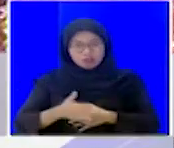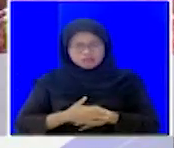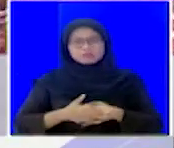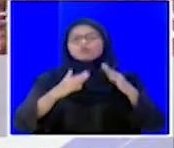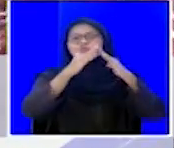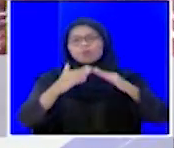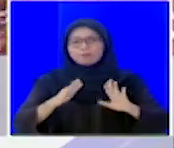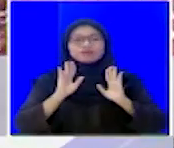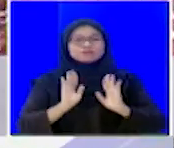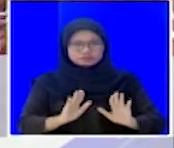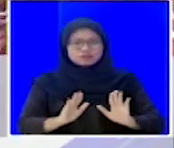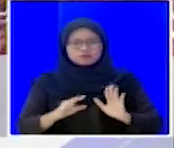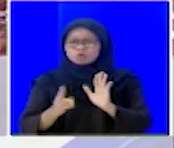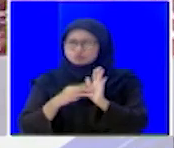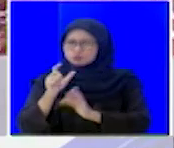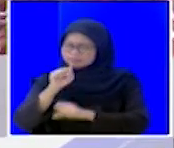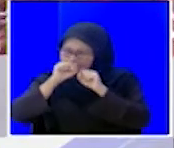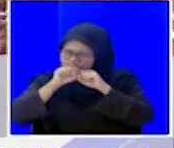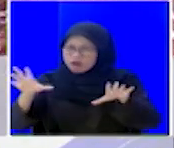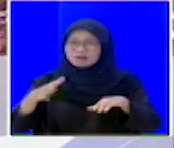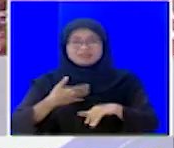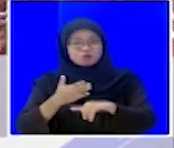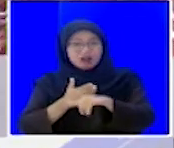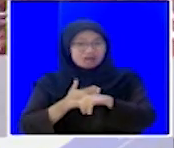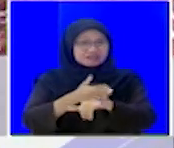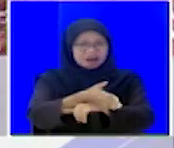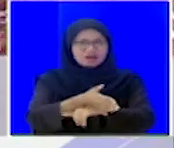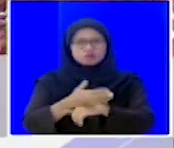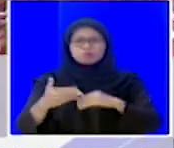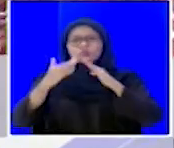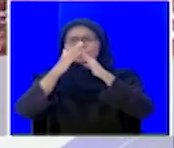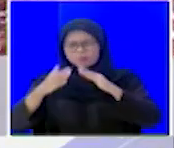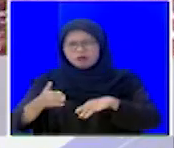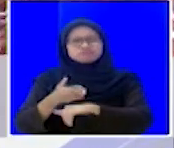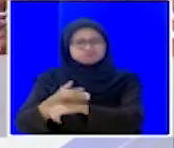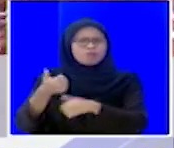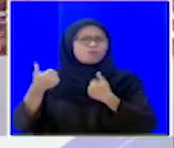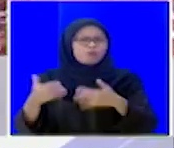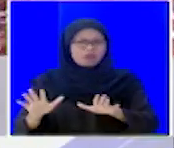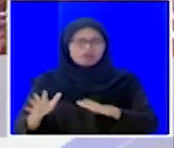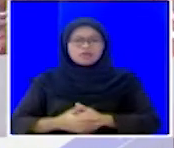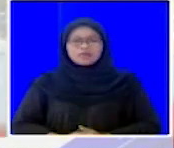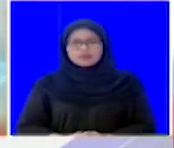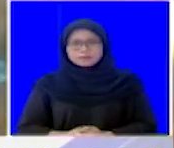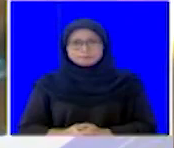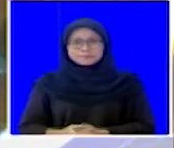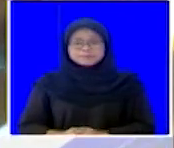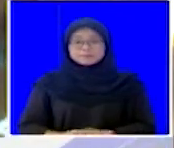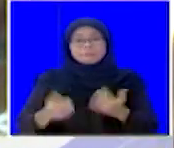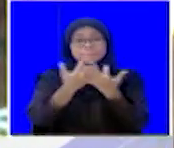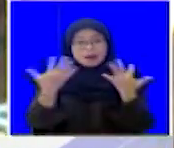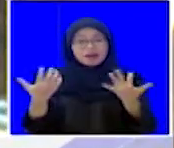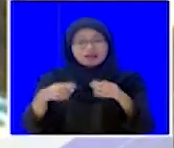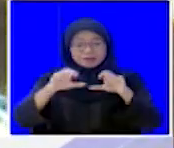saja. MUI juga menegaskan bahwa penyembelihan hewan kurban hanya boleh dilakukan di rumah pemotongan hewan. Masyarakat pun dihimbau